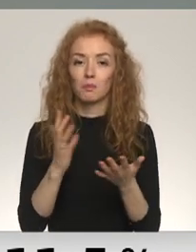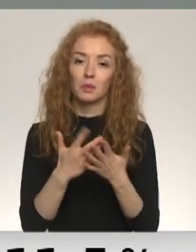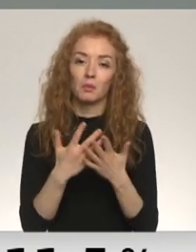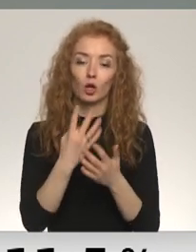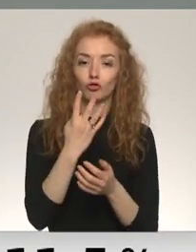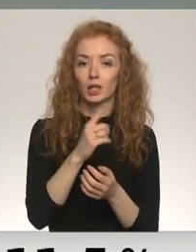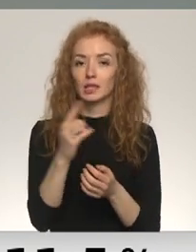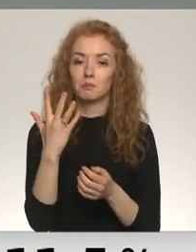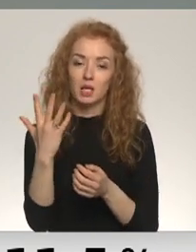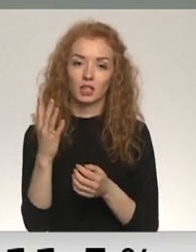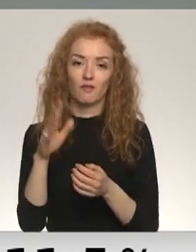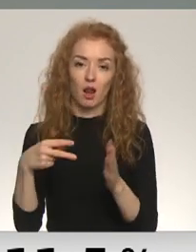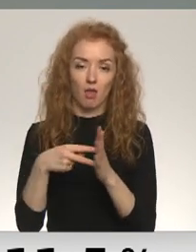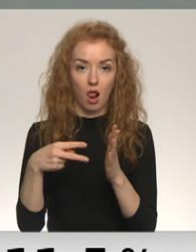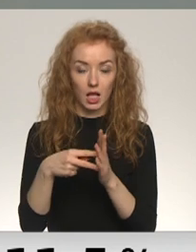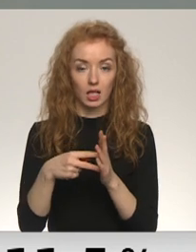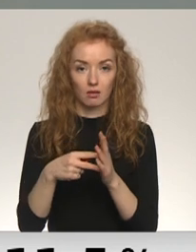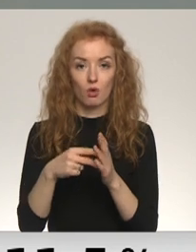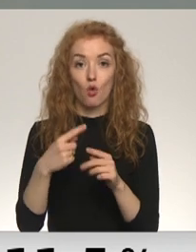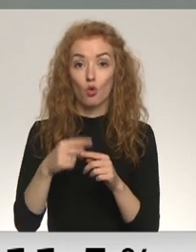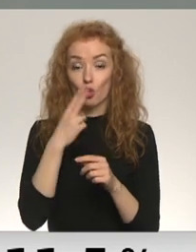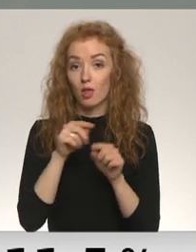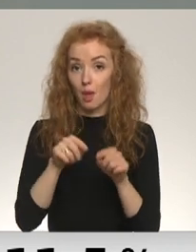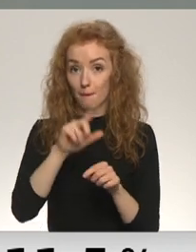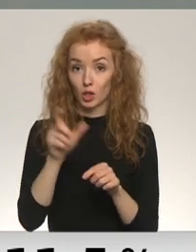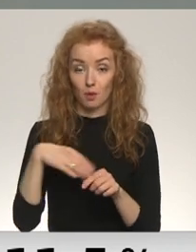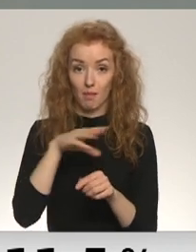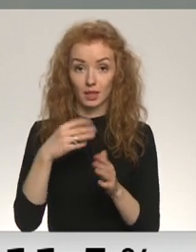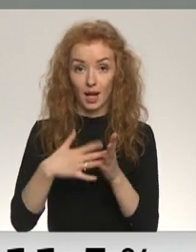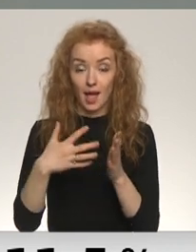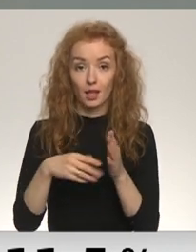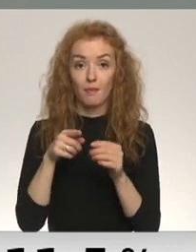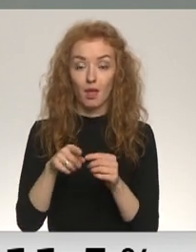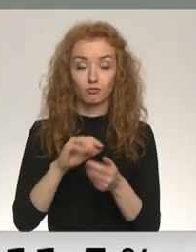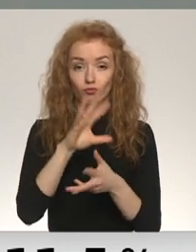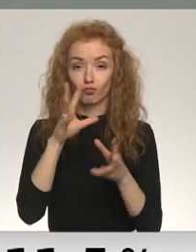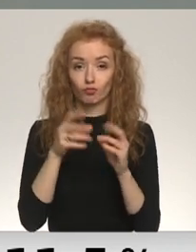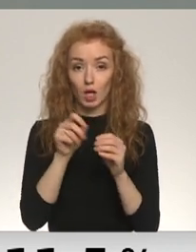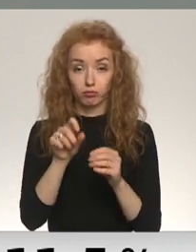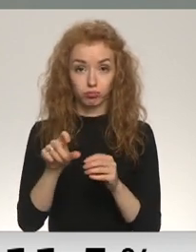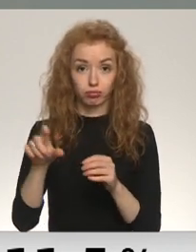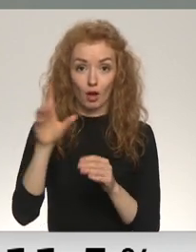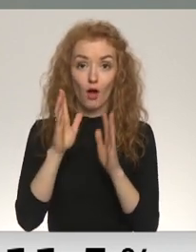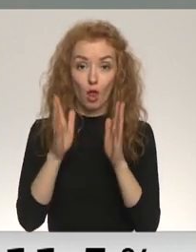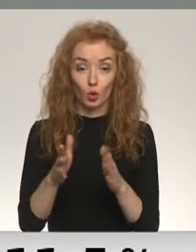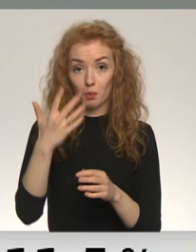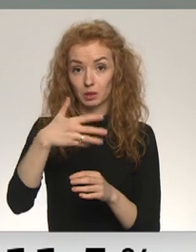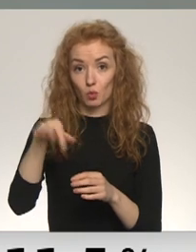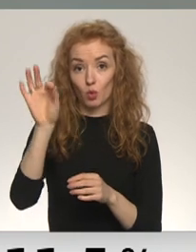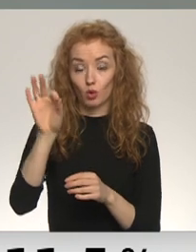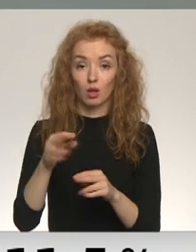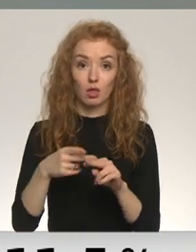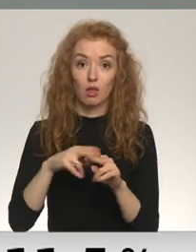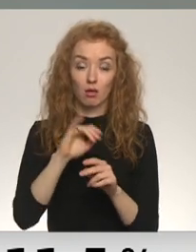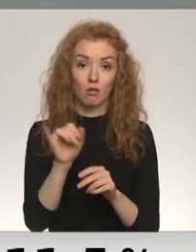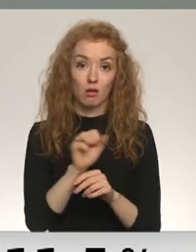4-5 to pieaugumu var dalīt. Tādēļ, ja mēs no šī brīža reiknam, ka tas globālais cenu kāpums varētu būt 50%, tad jā, nu